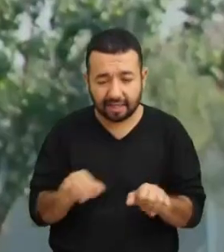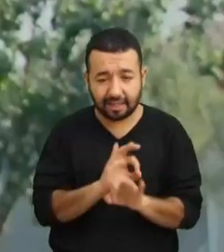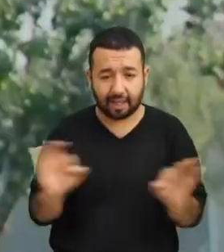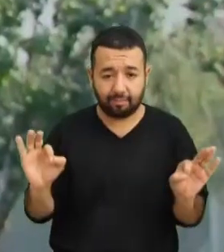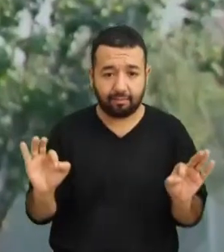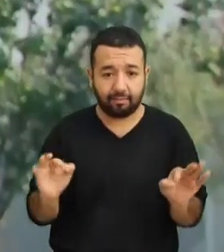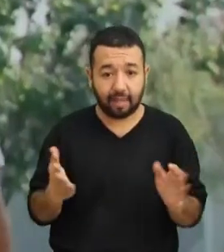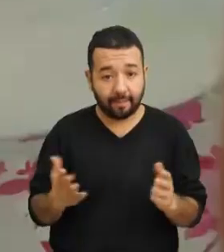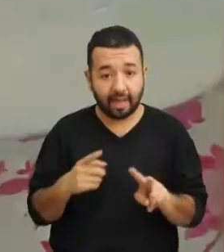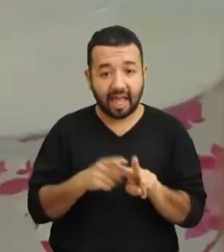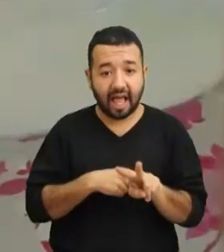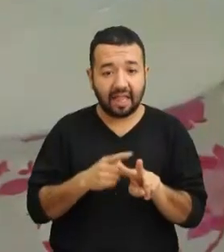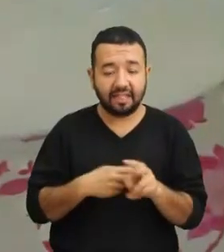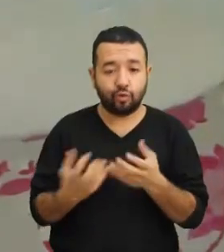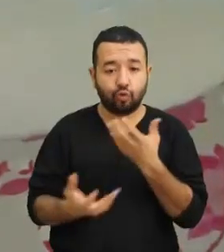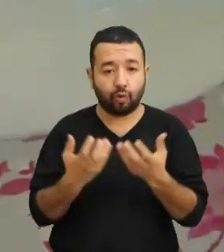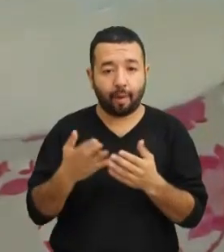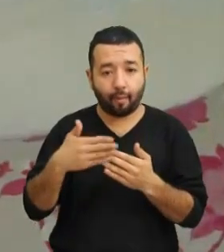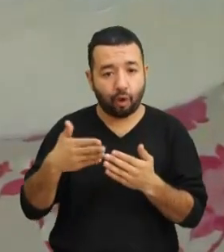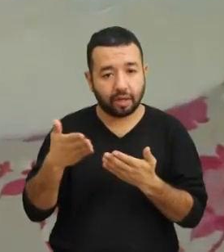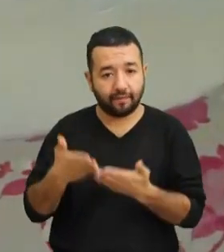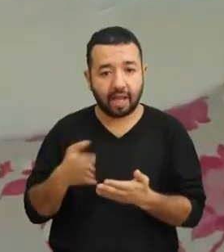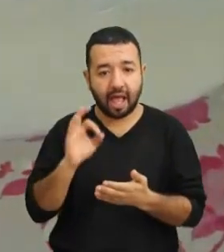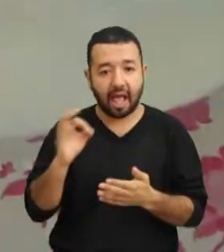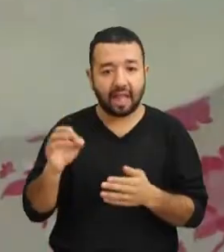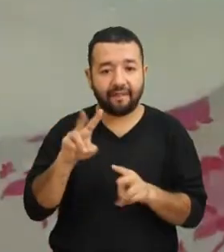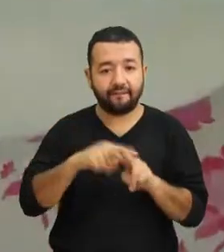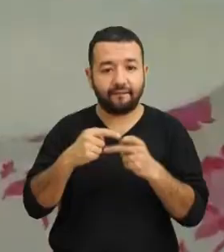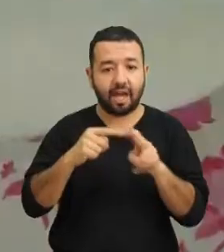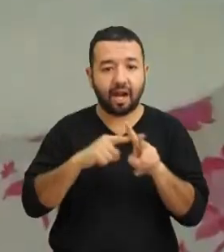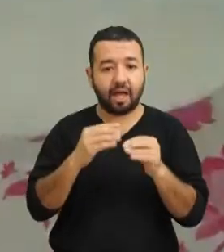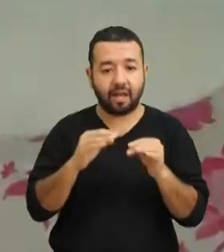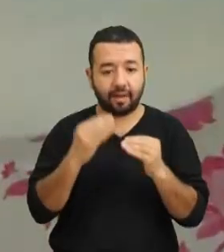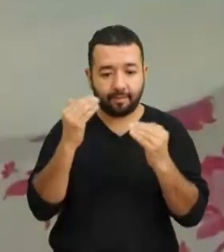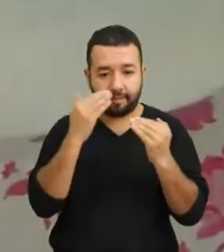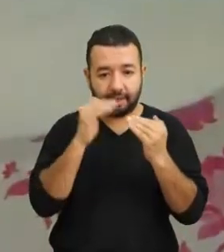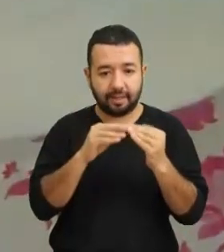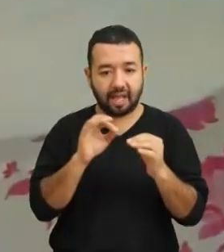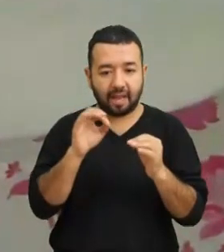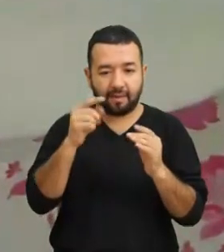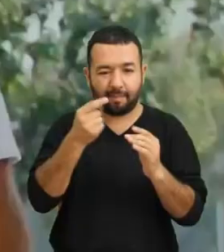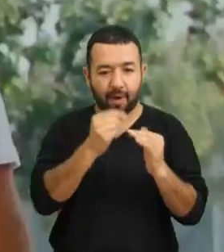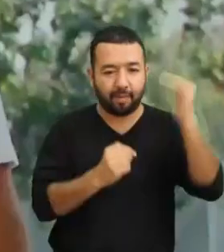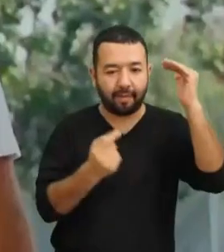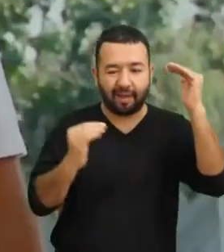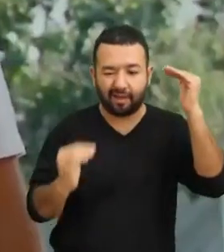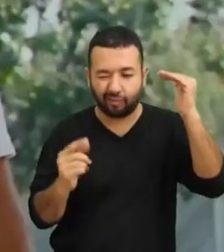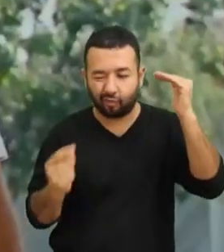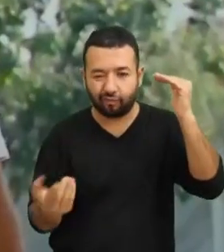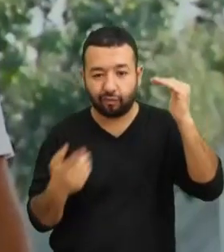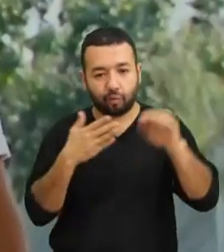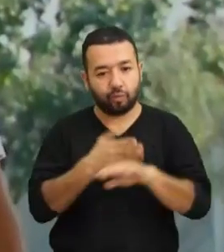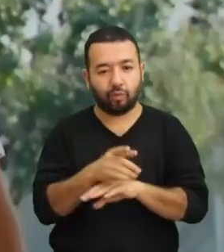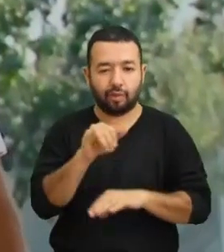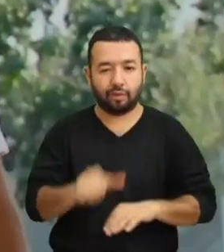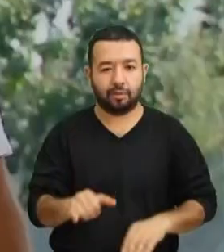Hem yaldızlı soba boyası var ya altın varan binde bir fiyatı abi. Doğru söylüyorsun Şükrü